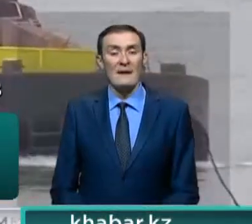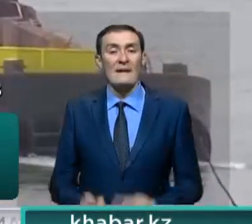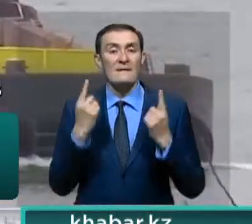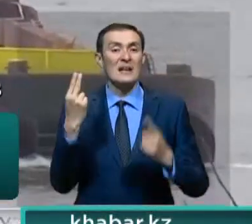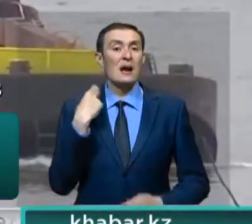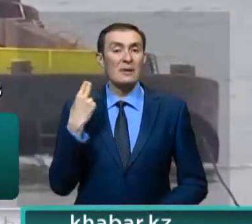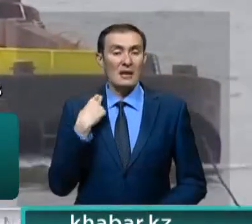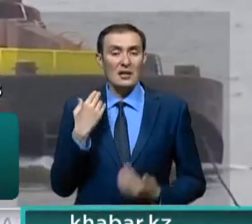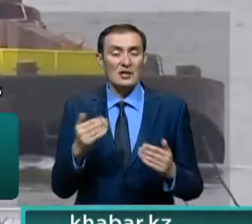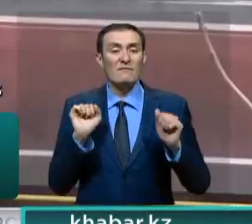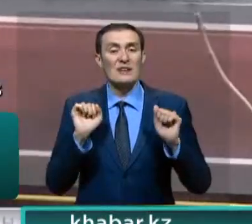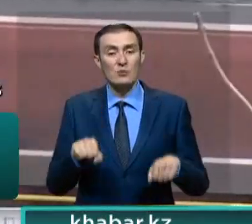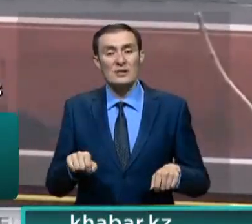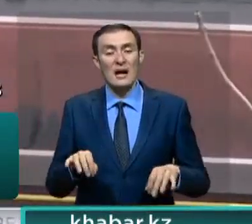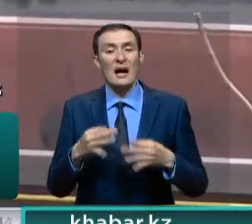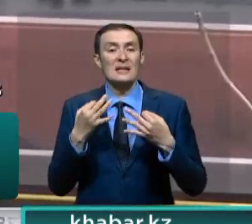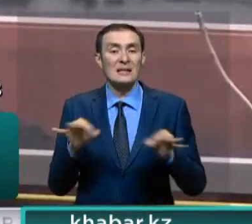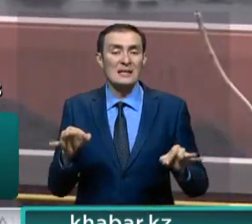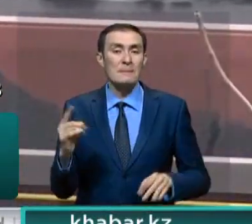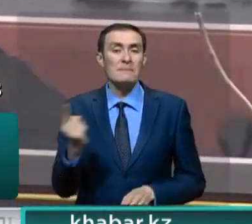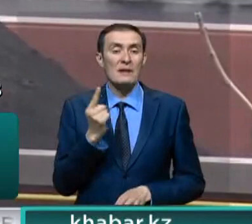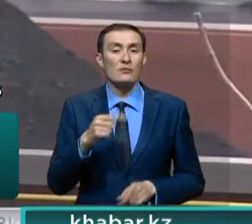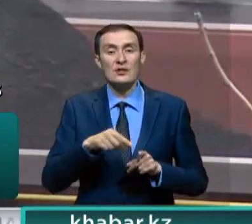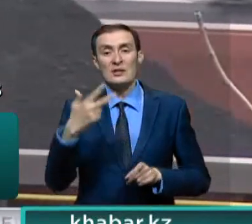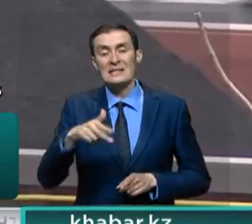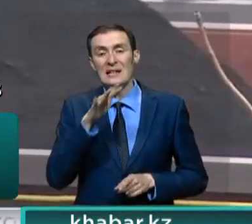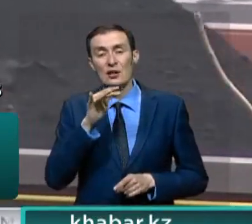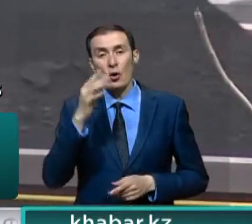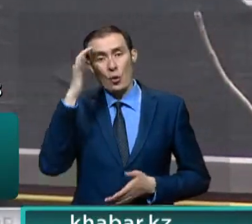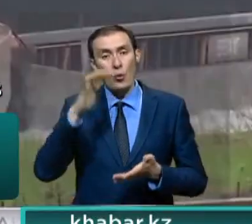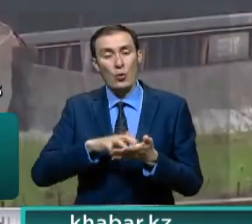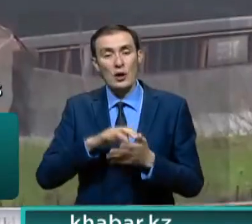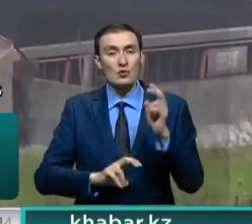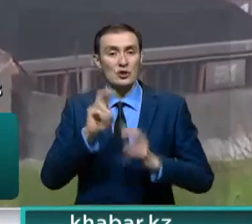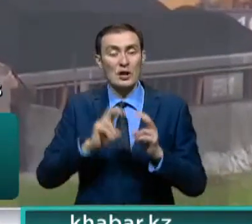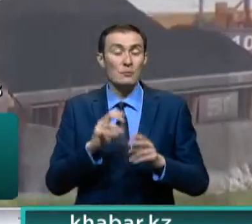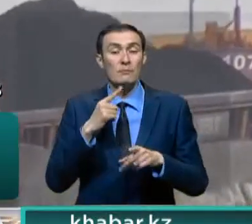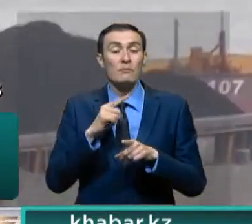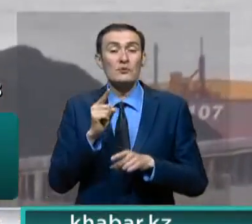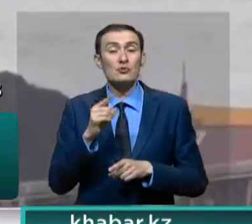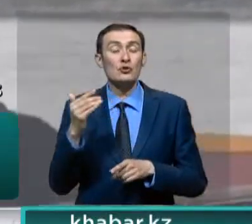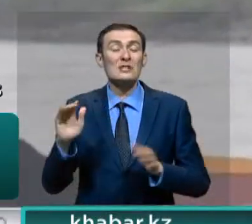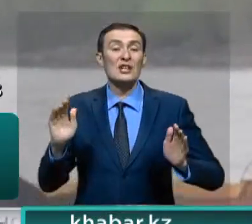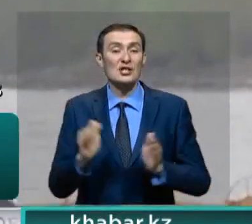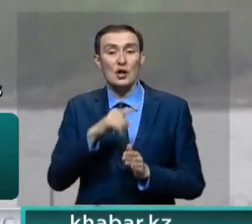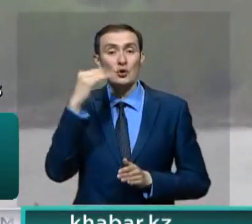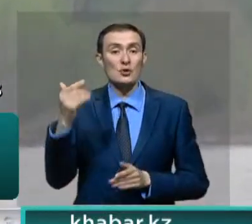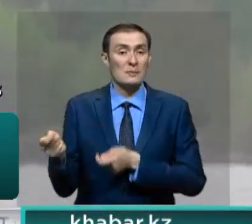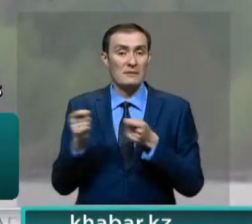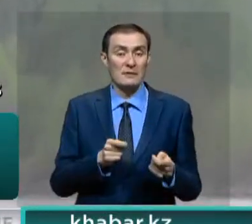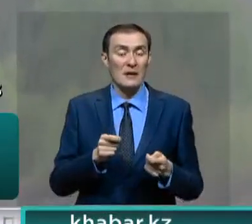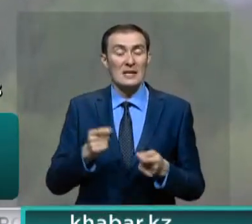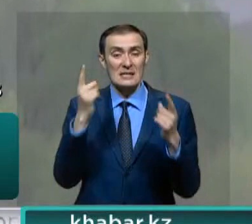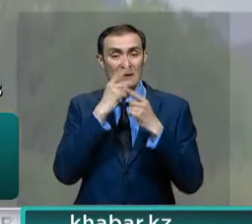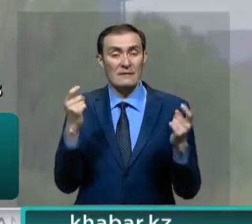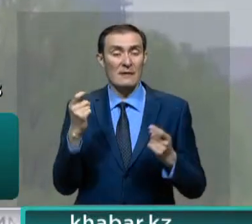Великобритания рассматривает возможность открыть первую за 30 лет угольную шахту в стране из-за сокращения поставок российского сырья. Об этом сообщила